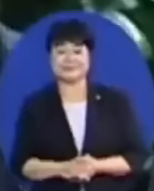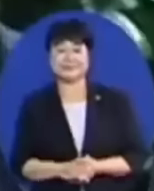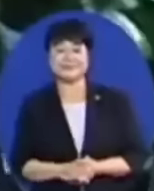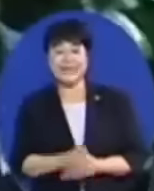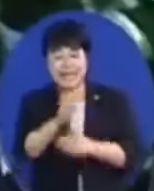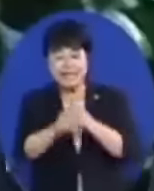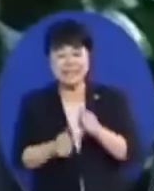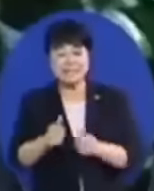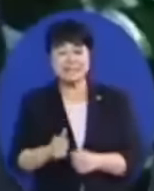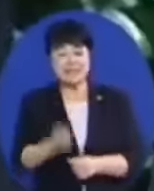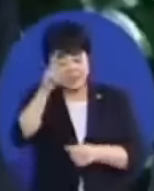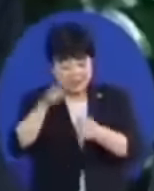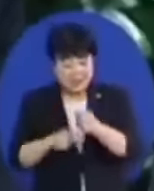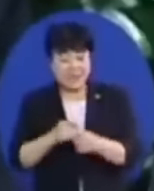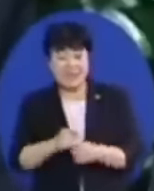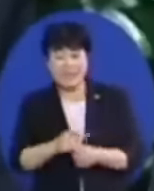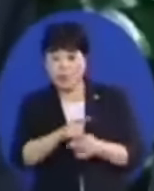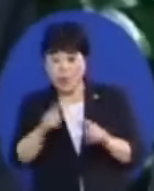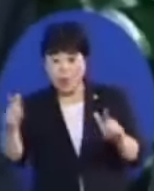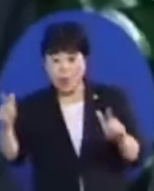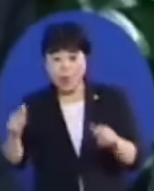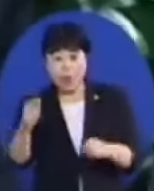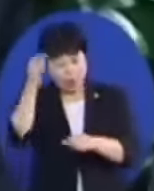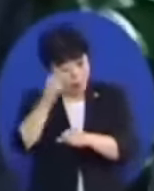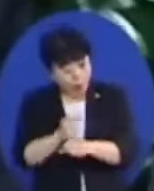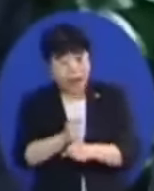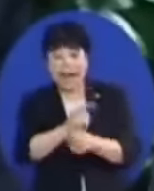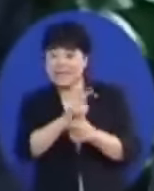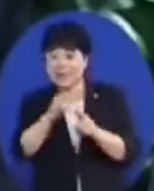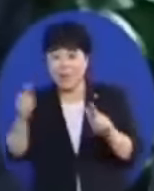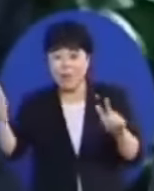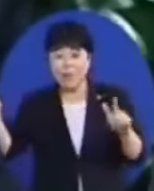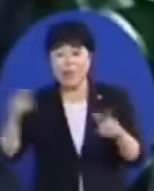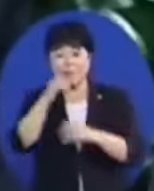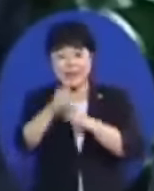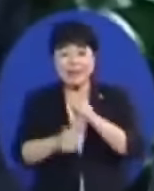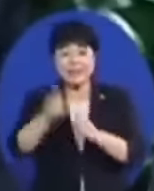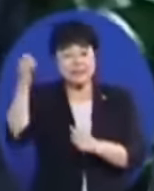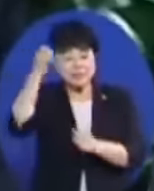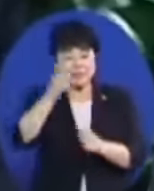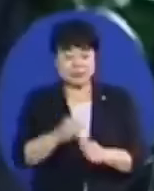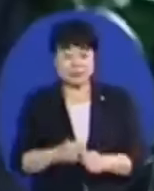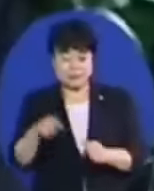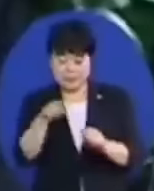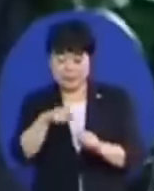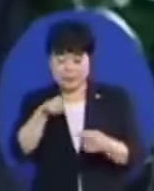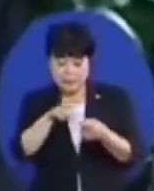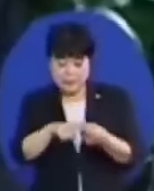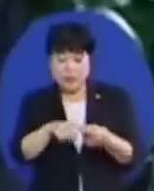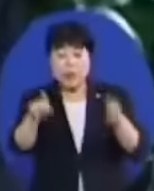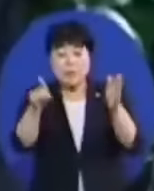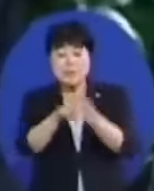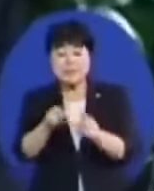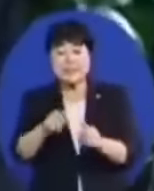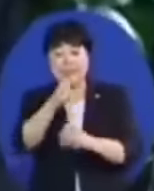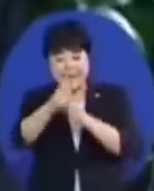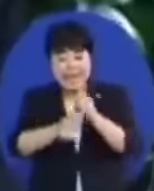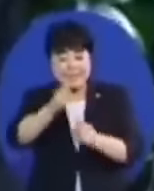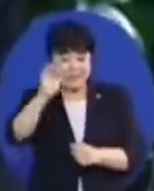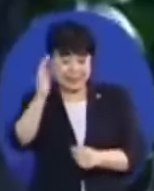파스칼은 하나님은 철학자의 하나님이 아니요 과학자의 하나님도 아니다. 하나님은 성경에 가르친 대로 믿는 자의